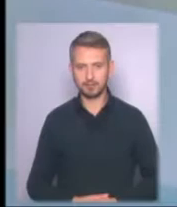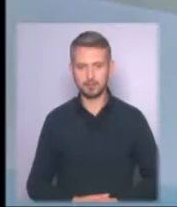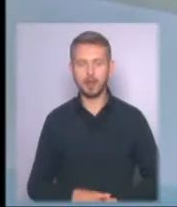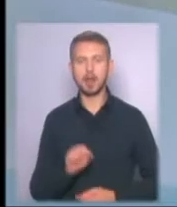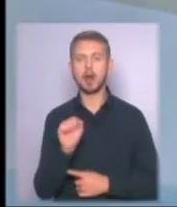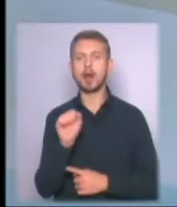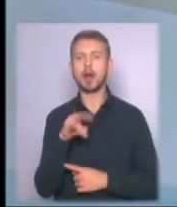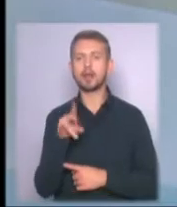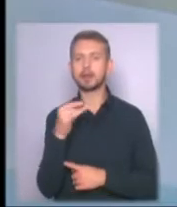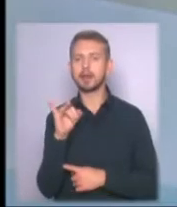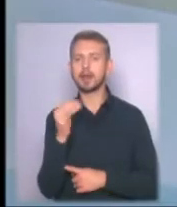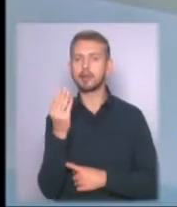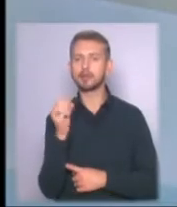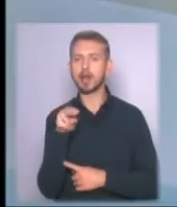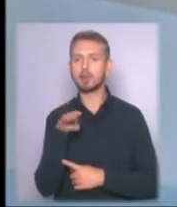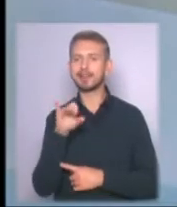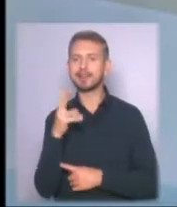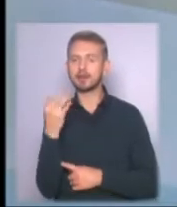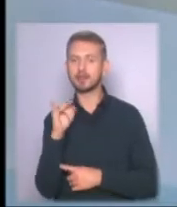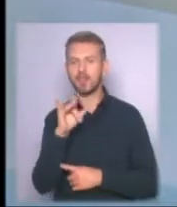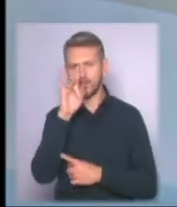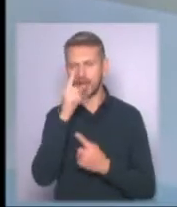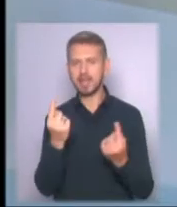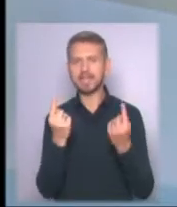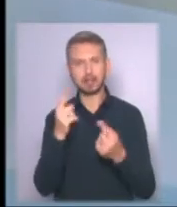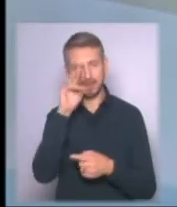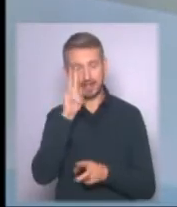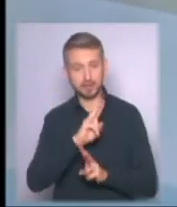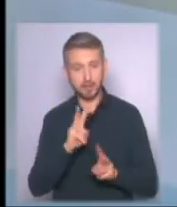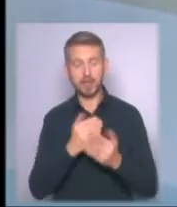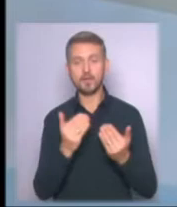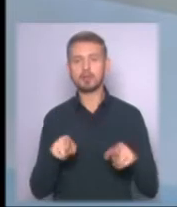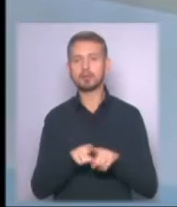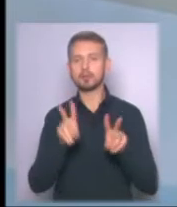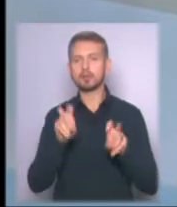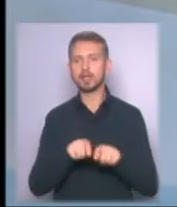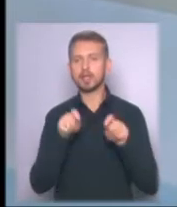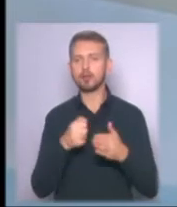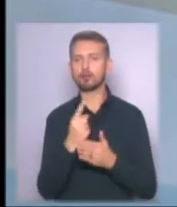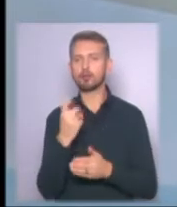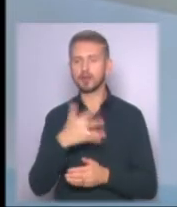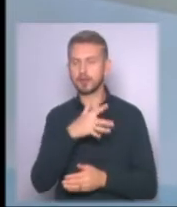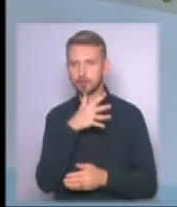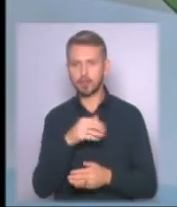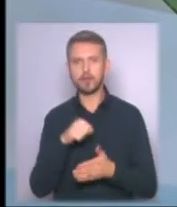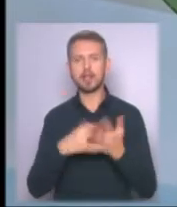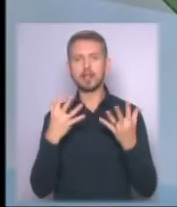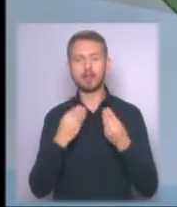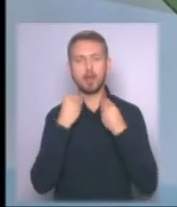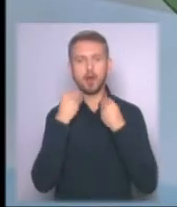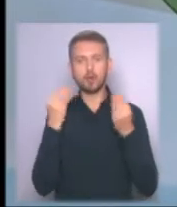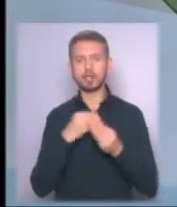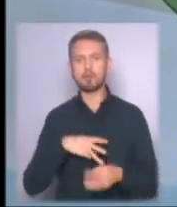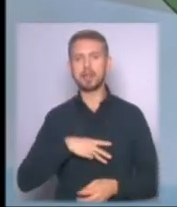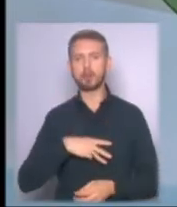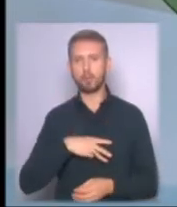Андрей Шептицький – великий незнаний. Виставка під такою назвою відкрилася до 150-річчя з дня народження митрополита у міському будинку